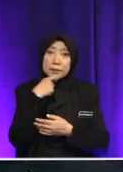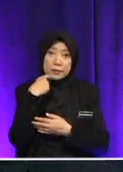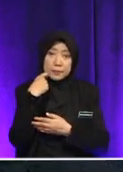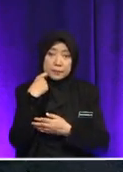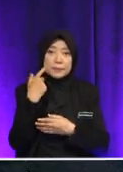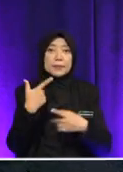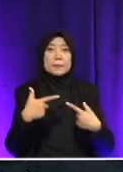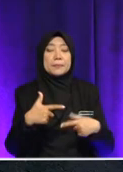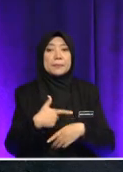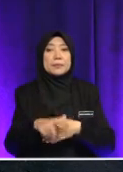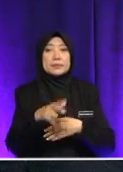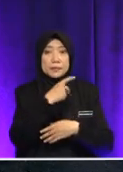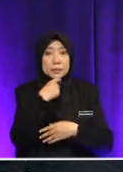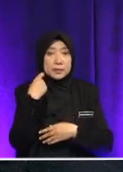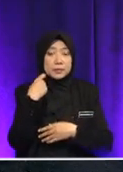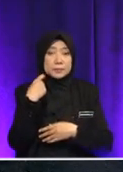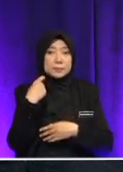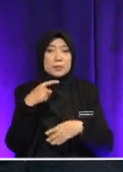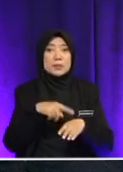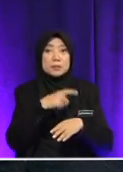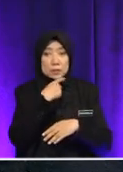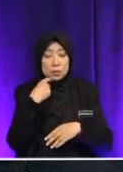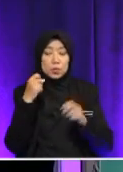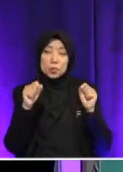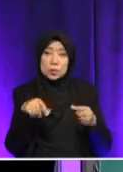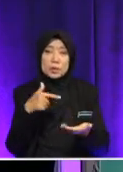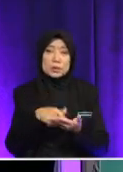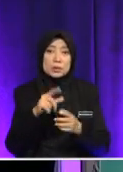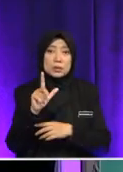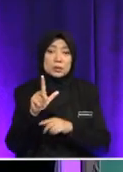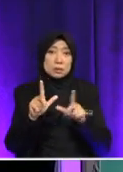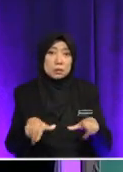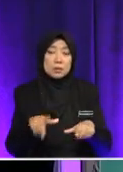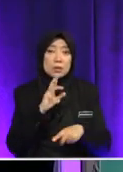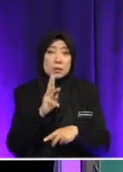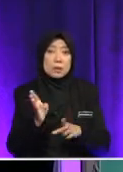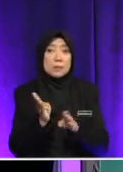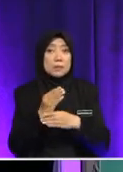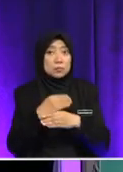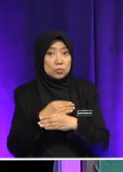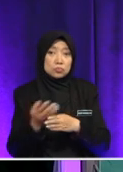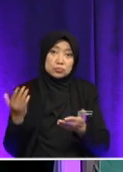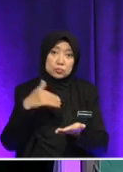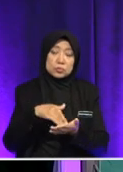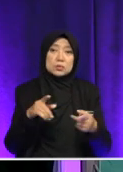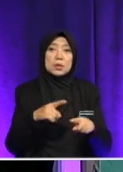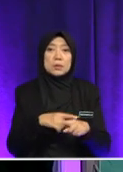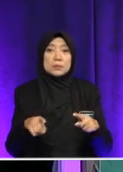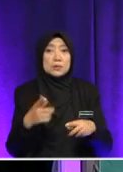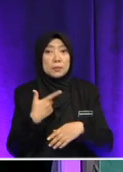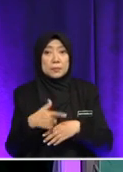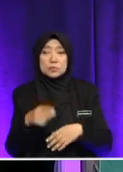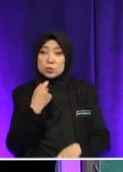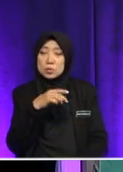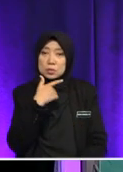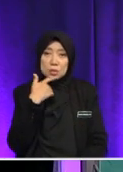keringkan Oke Sebenarnya masih kering itu kita masih boleh letak air dan bentuk semula Oke tetapi pada kering